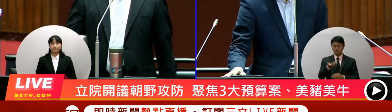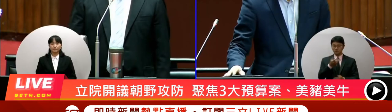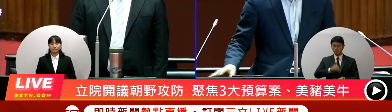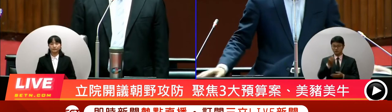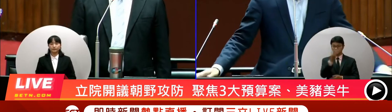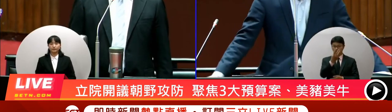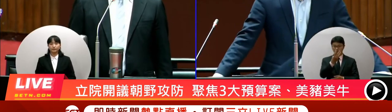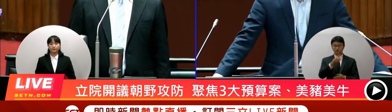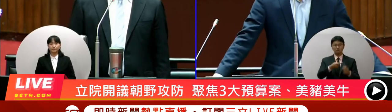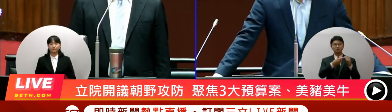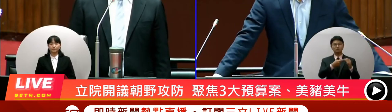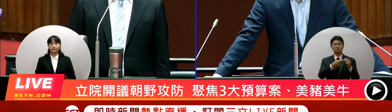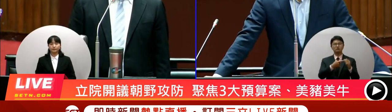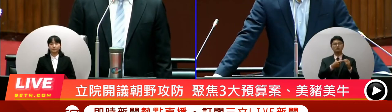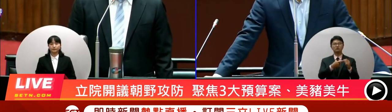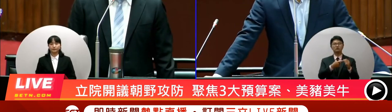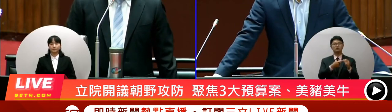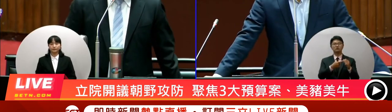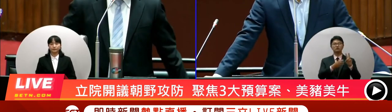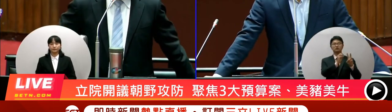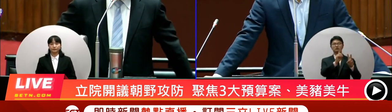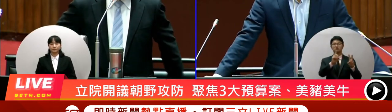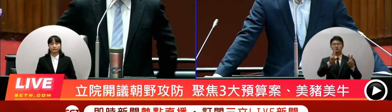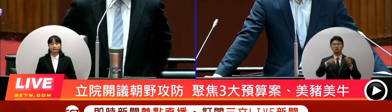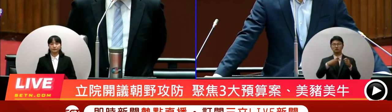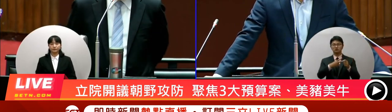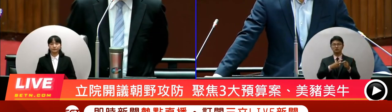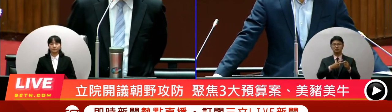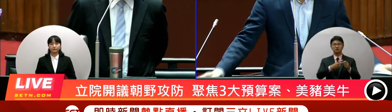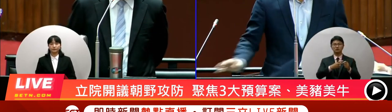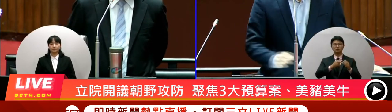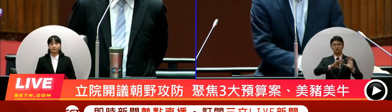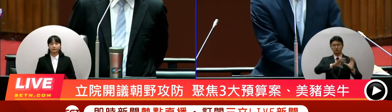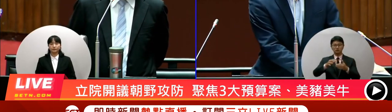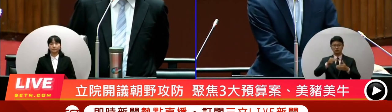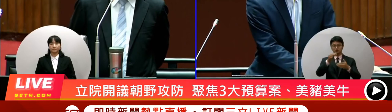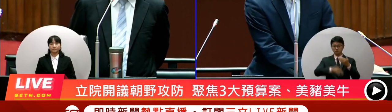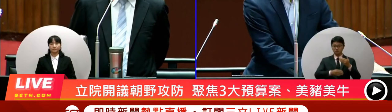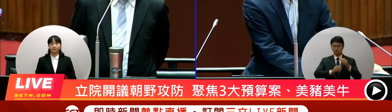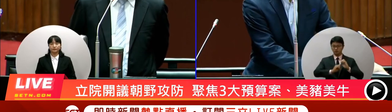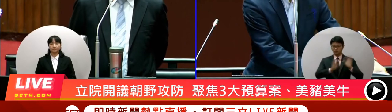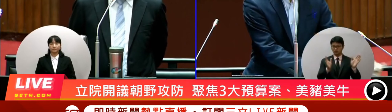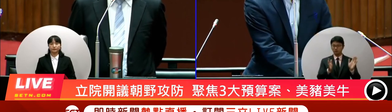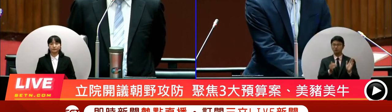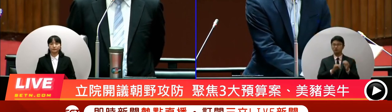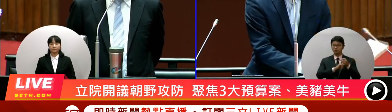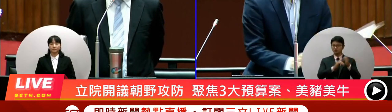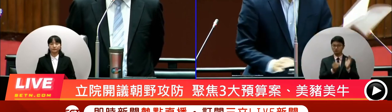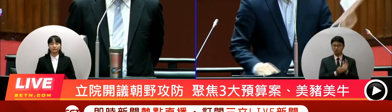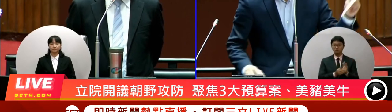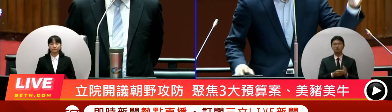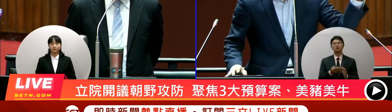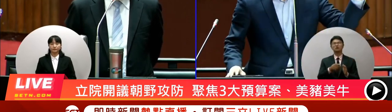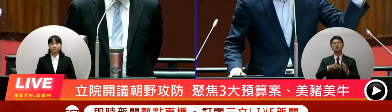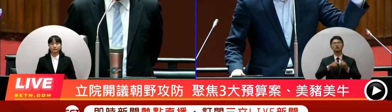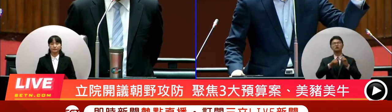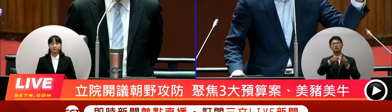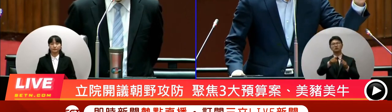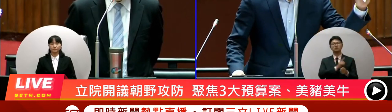一个，因为2012年国际标准出炉，所以就如同院长你的书面报告